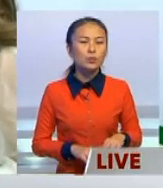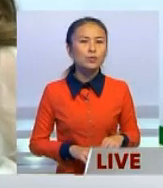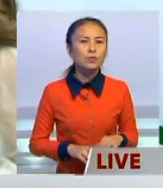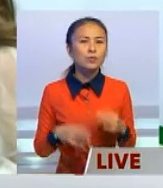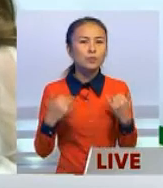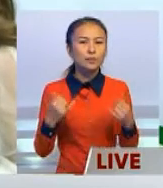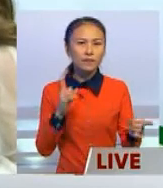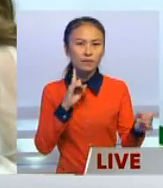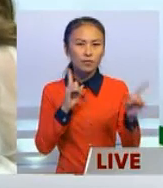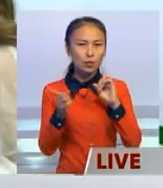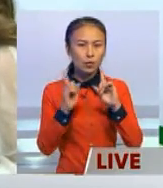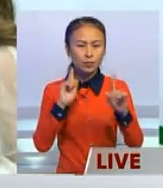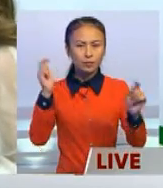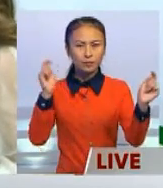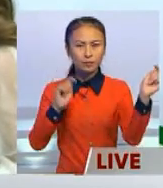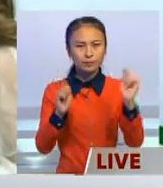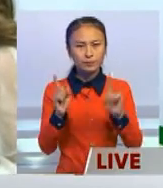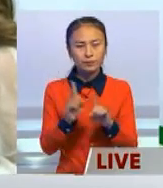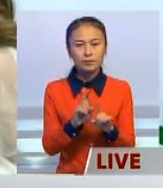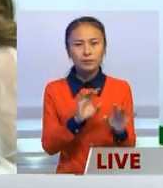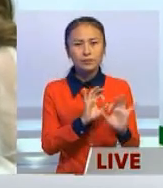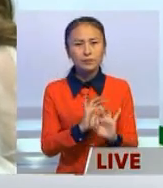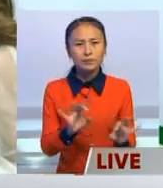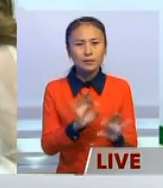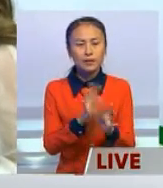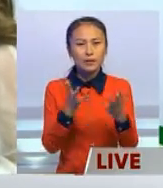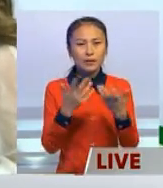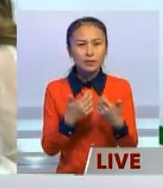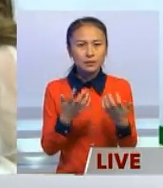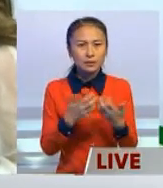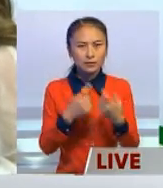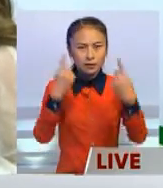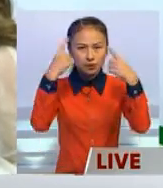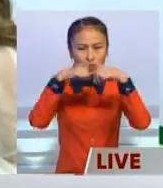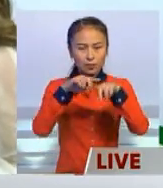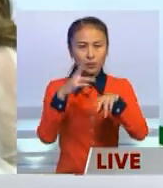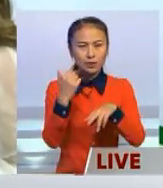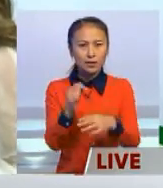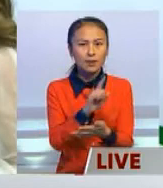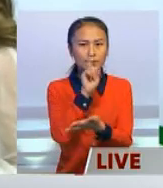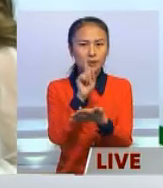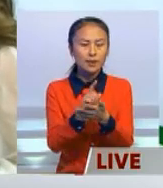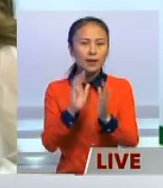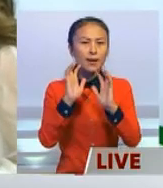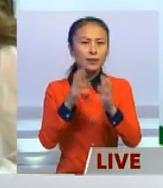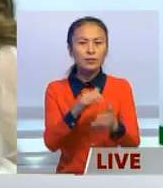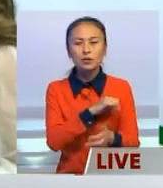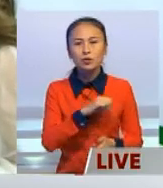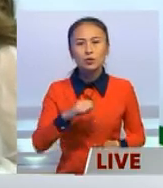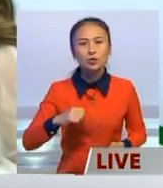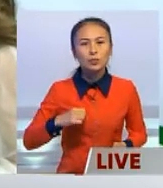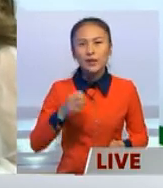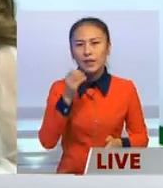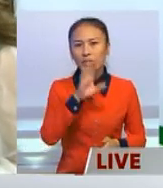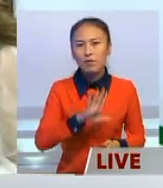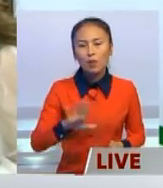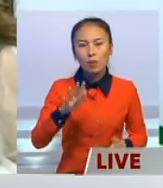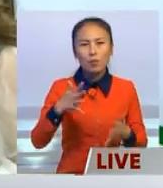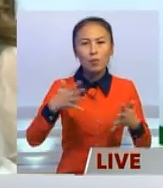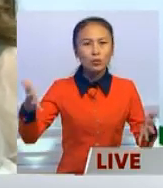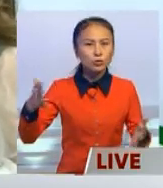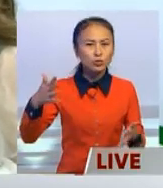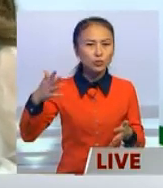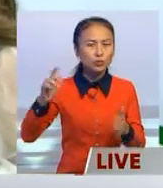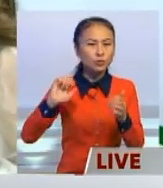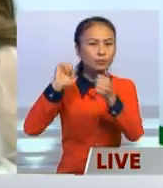бүгін форумдағы айтқанымыз және айтқымыз келетіні, цифрлық сандық технологиялар әлемде барлық Америка Құрама Штаттарында, Европада дамып келеді.